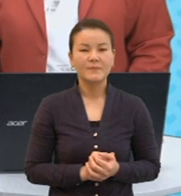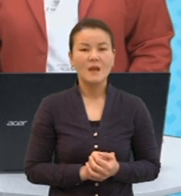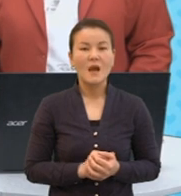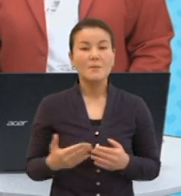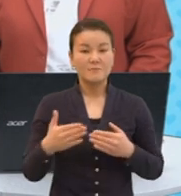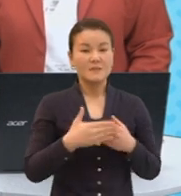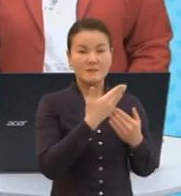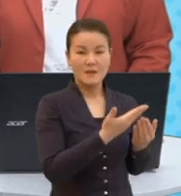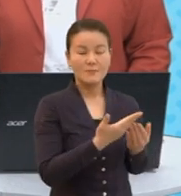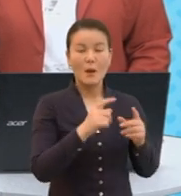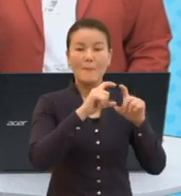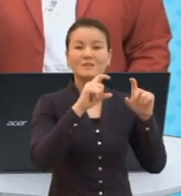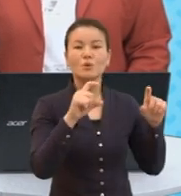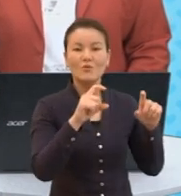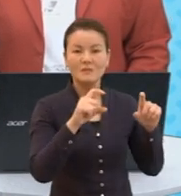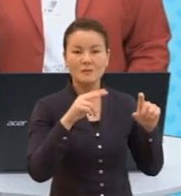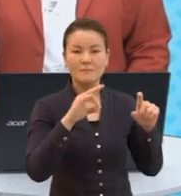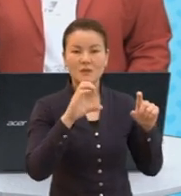Перед нами пословицы.